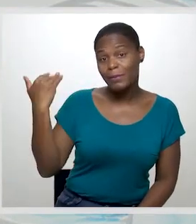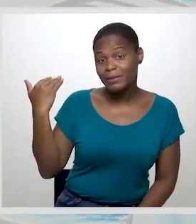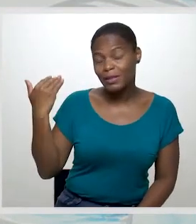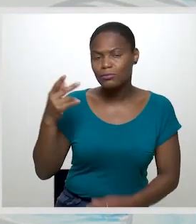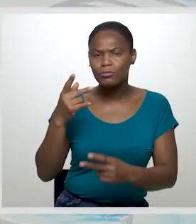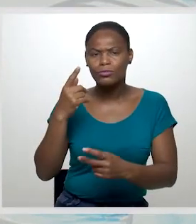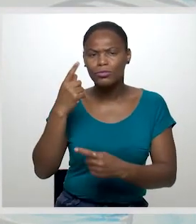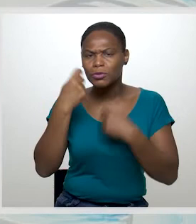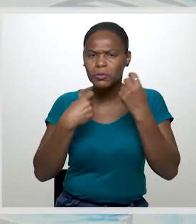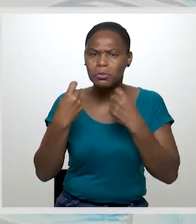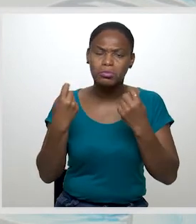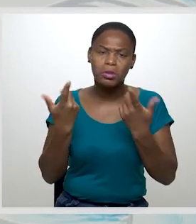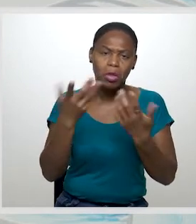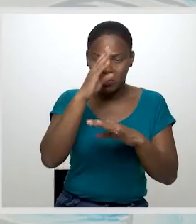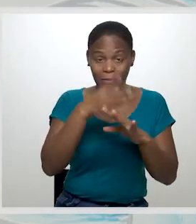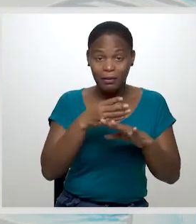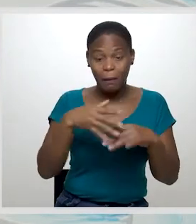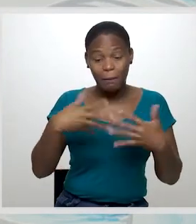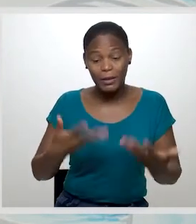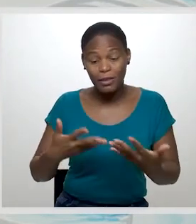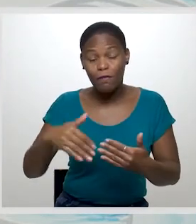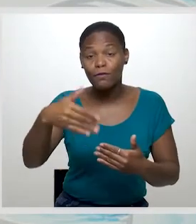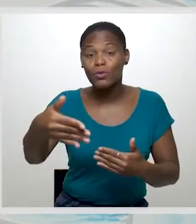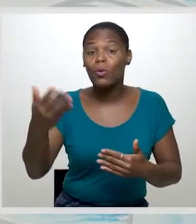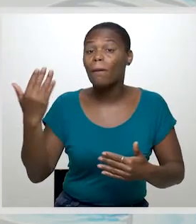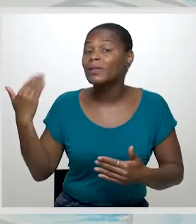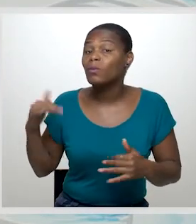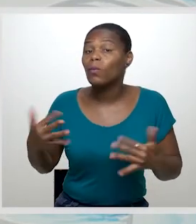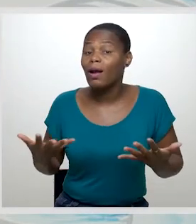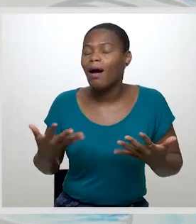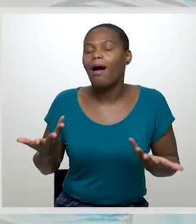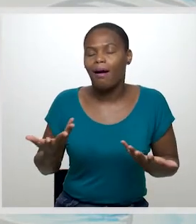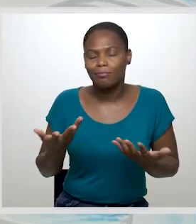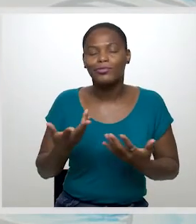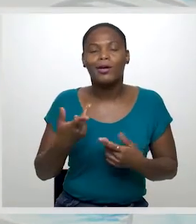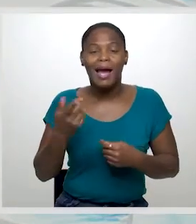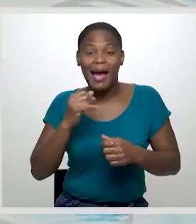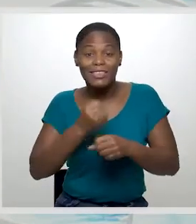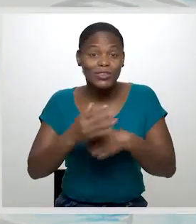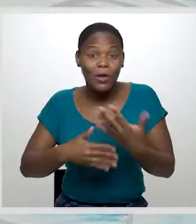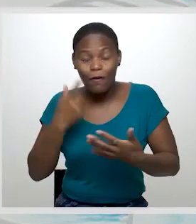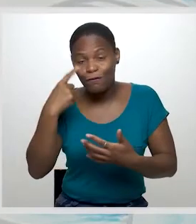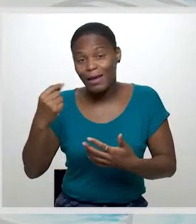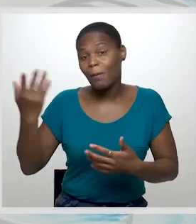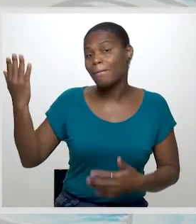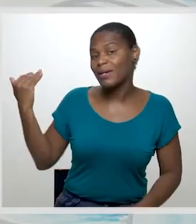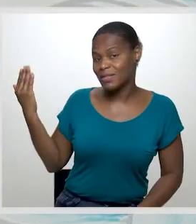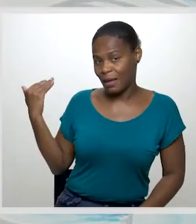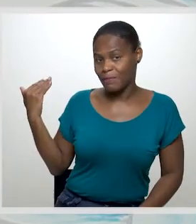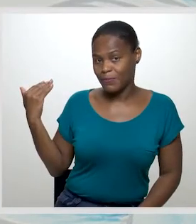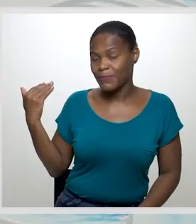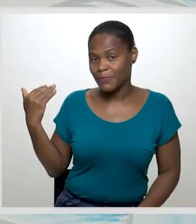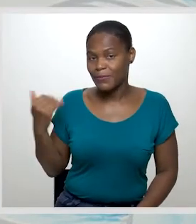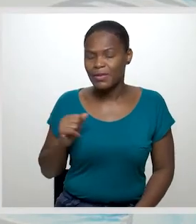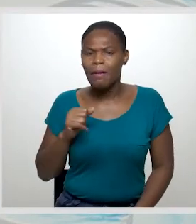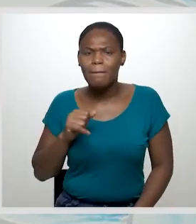futur. Au passé. Tu as raison. C'est une action au passé. L'imparfait exprime une action au passé. Mais qu'est-ce